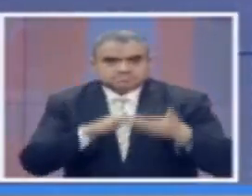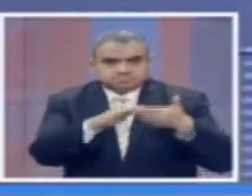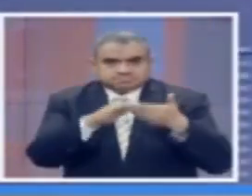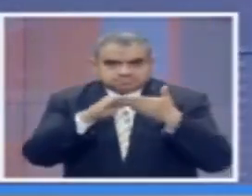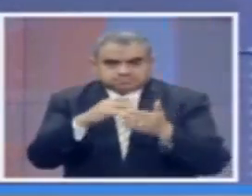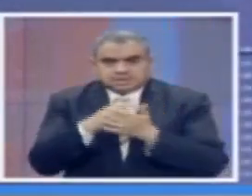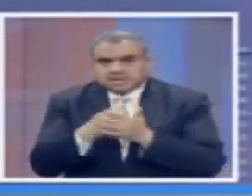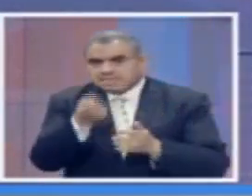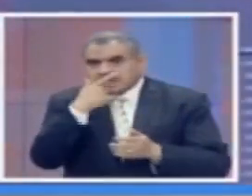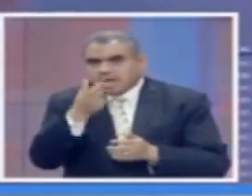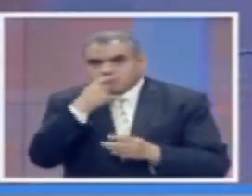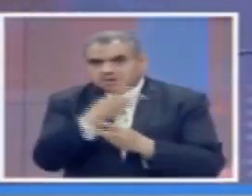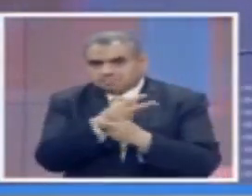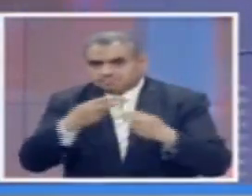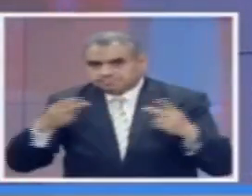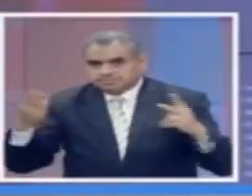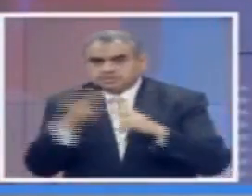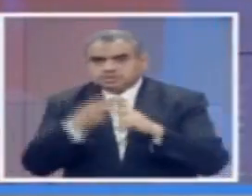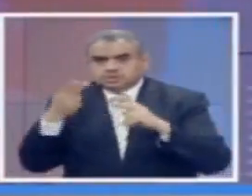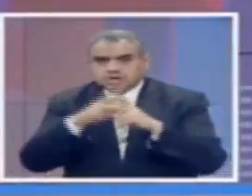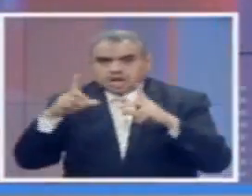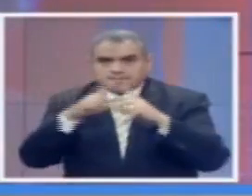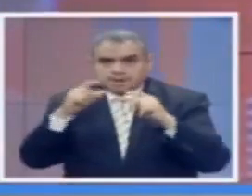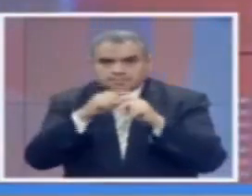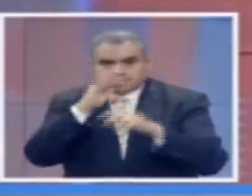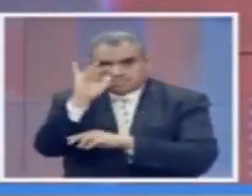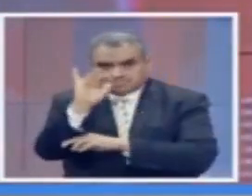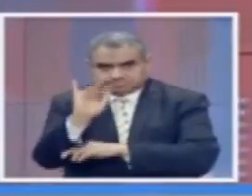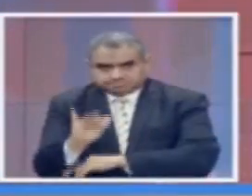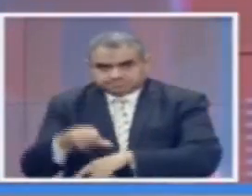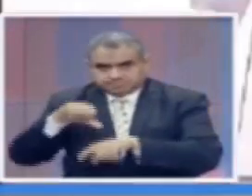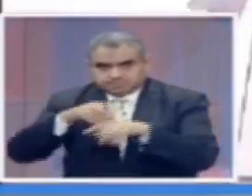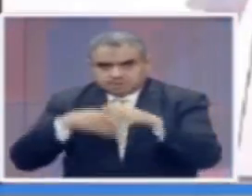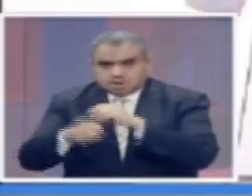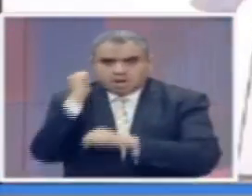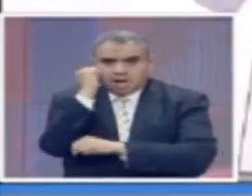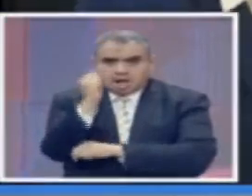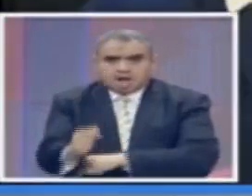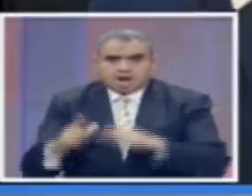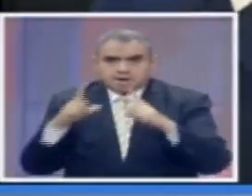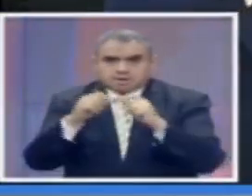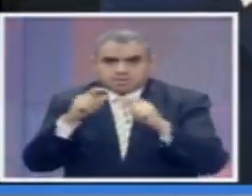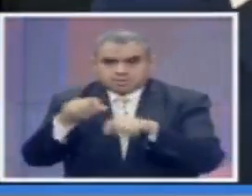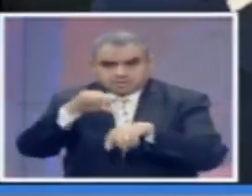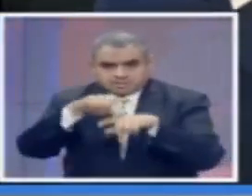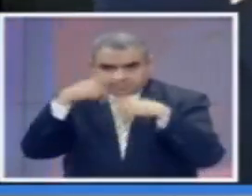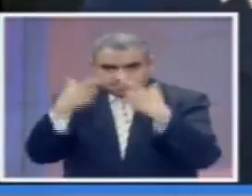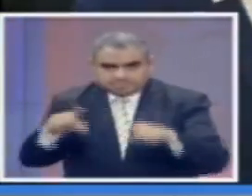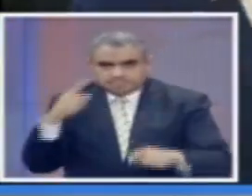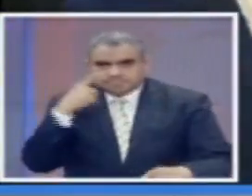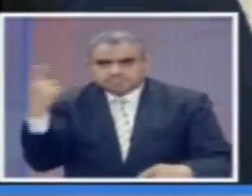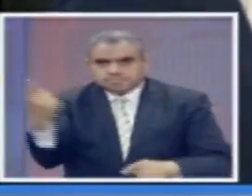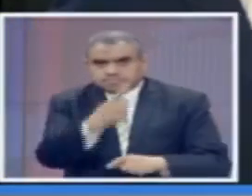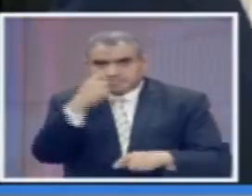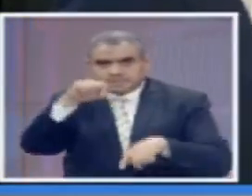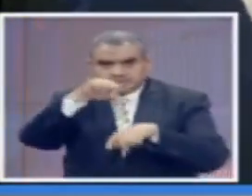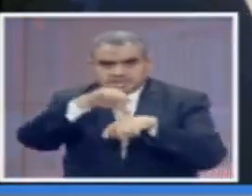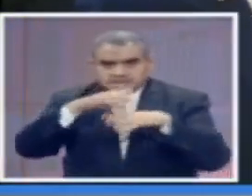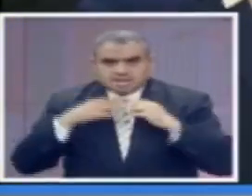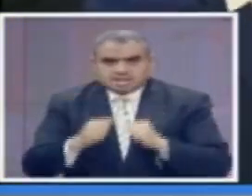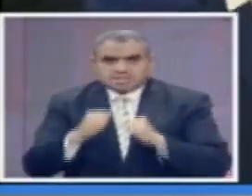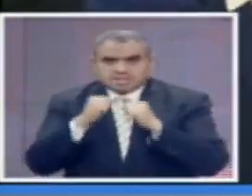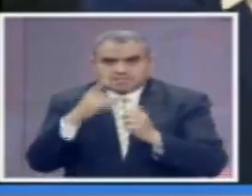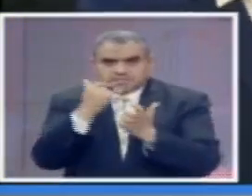العلاجية المجانية بالكامل للشعب اللبناني وجميع المقيمين على أرض لبنان. وعقب تفقدها للمركز الطبي الاستشفائي